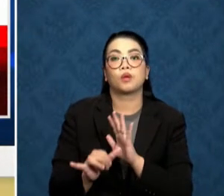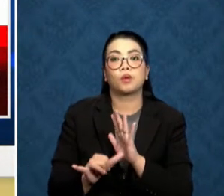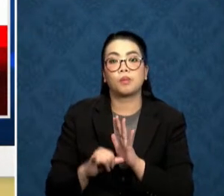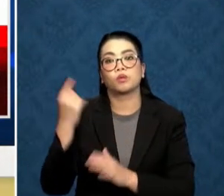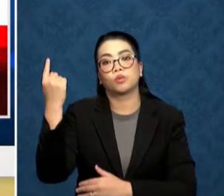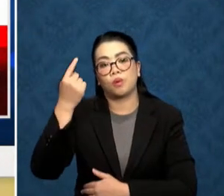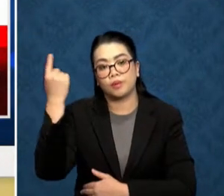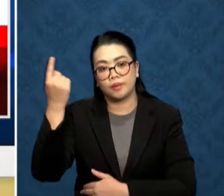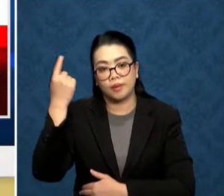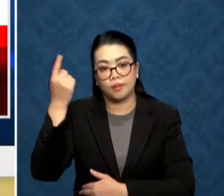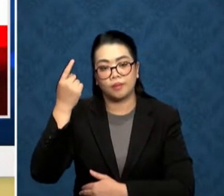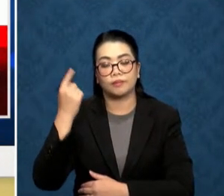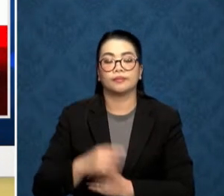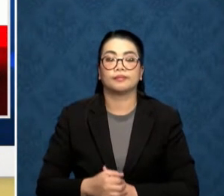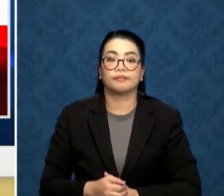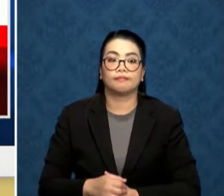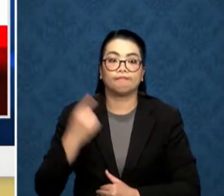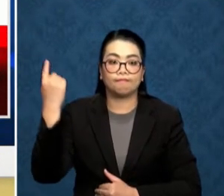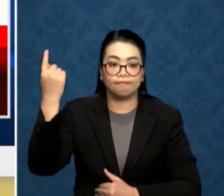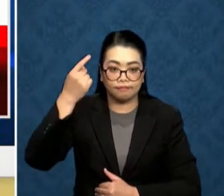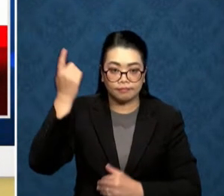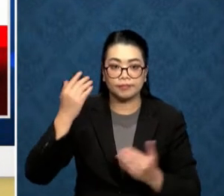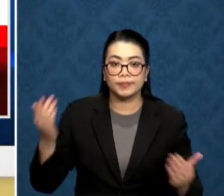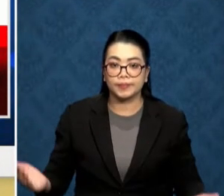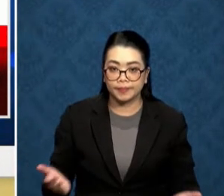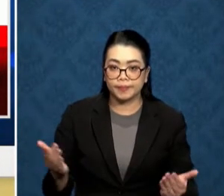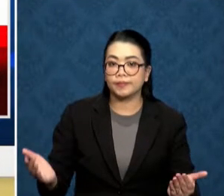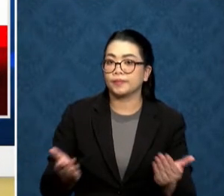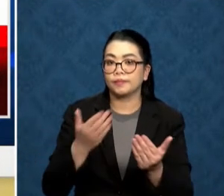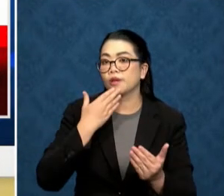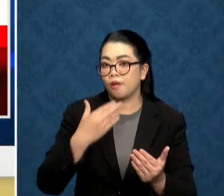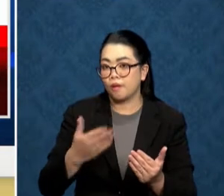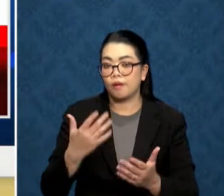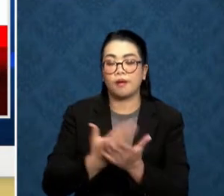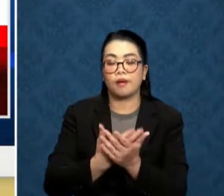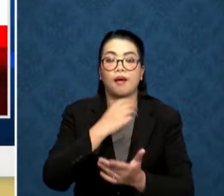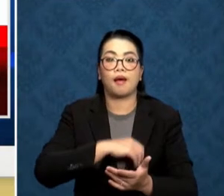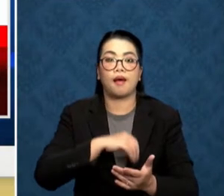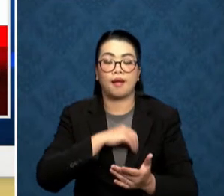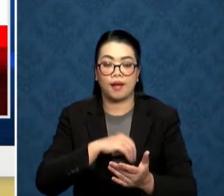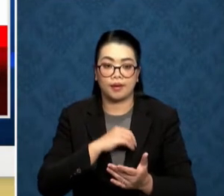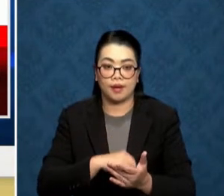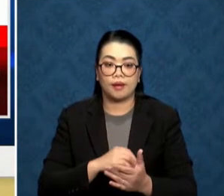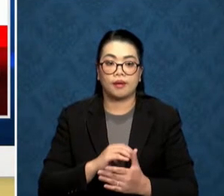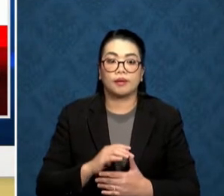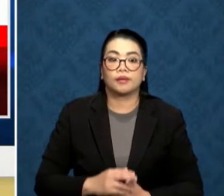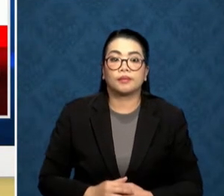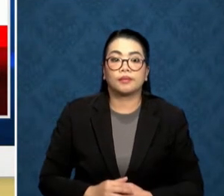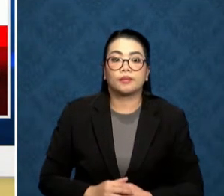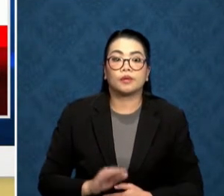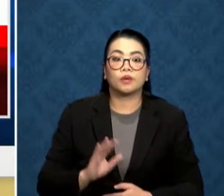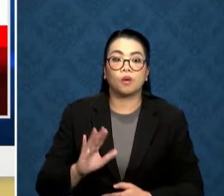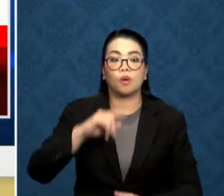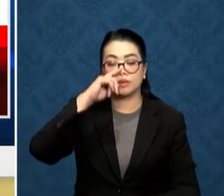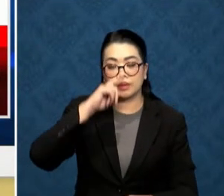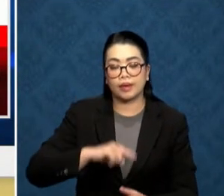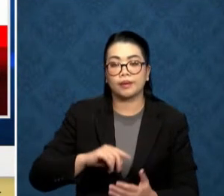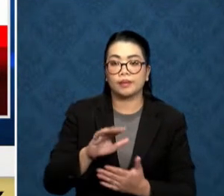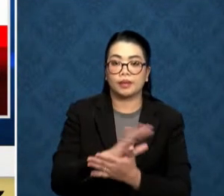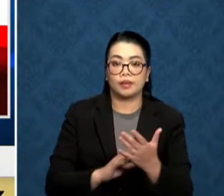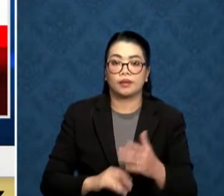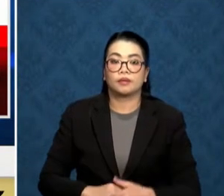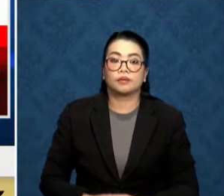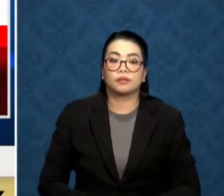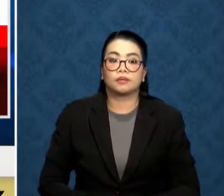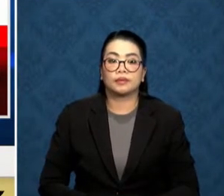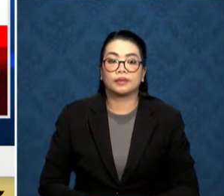เที่ยวครับ การท่องเที่ยวจะเป็นการหารายได้ระยะสัตว์และกลางของประเทศครับแต่